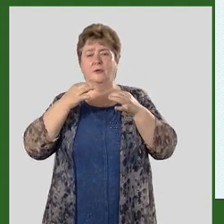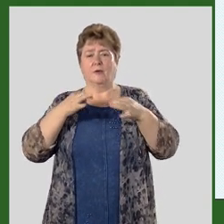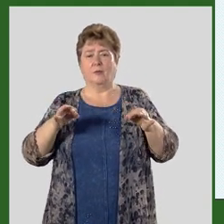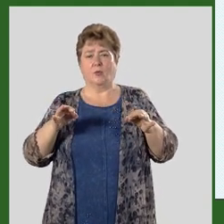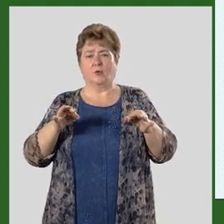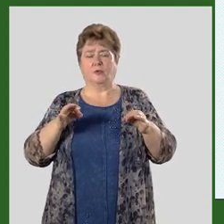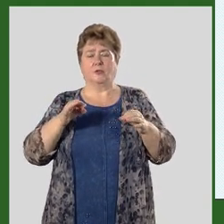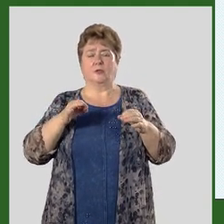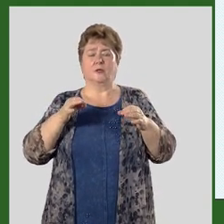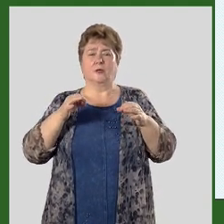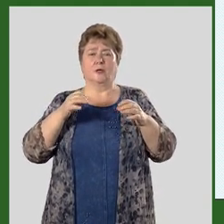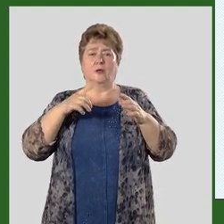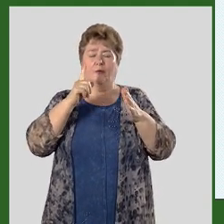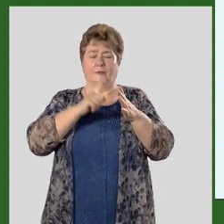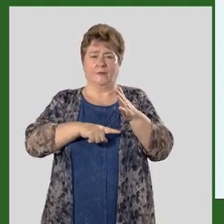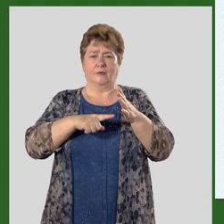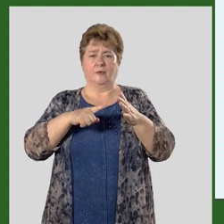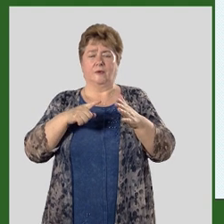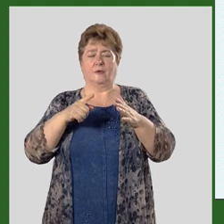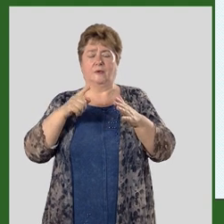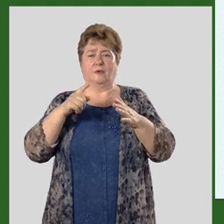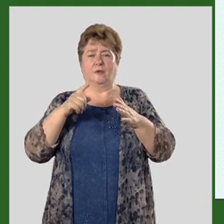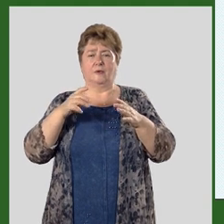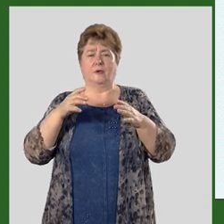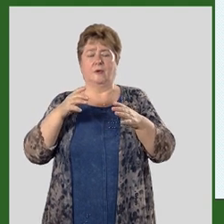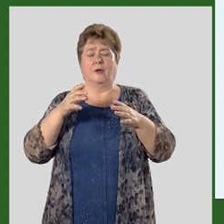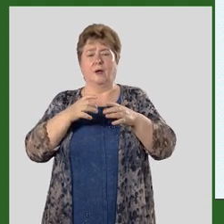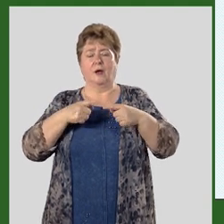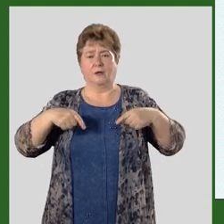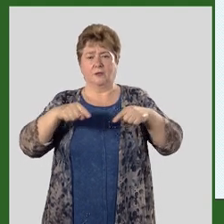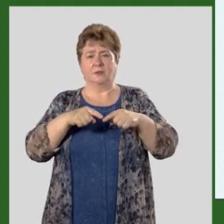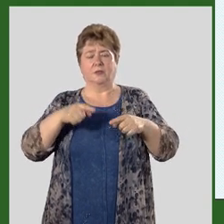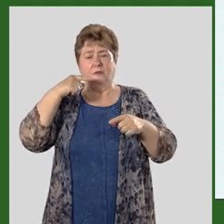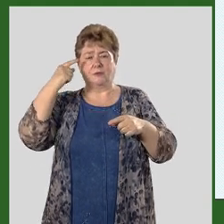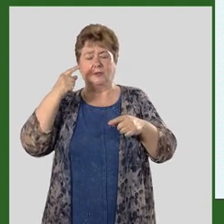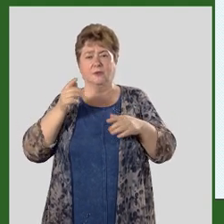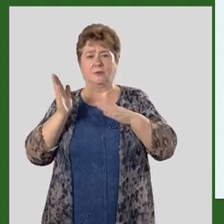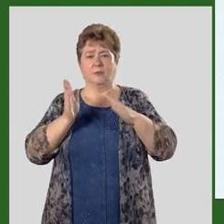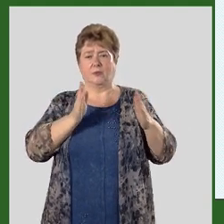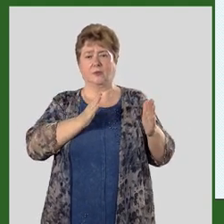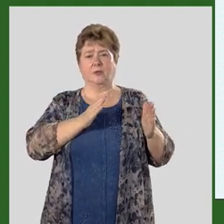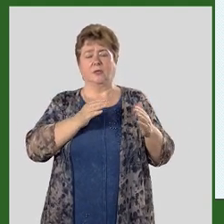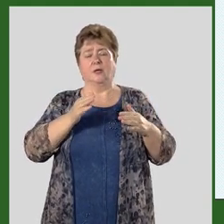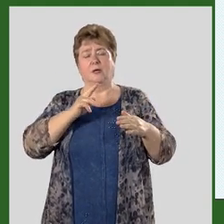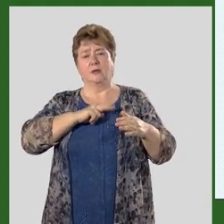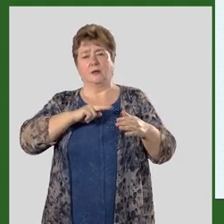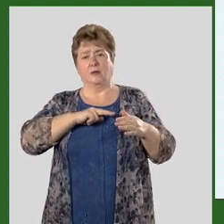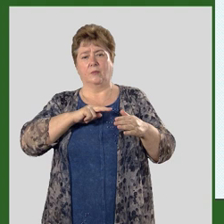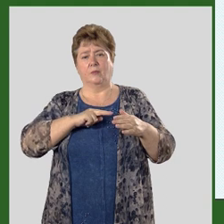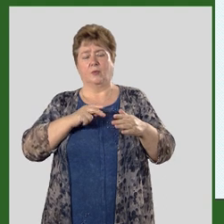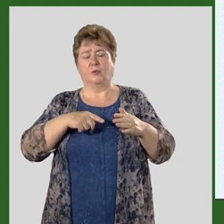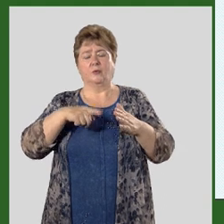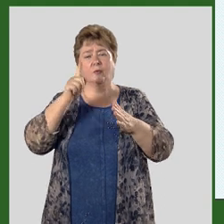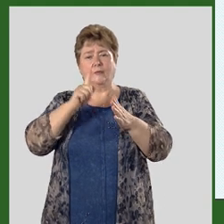свободе вероисповедания и религиозных организациях в Кыргызстане упорядочил деятельность